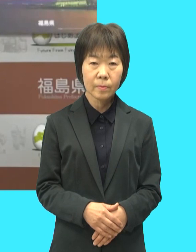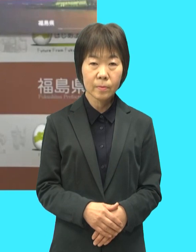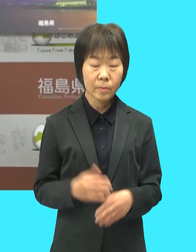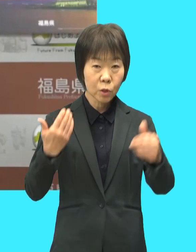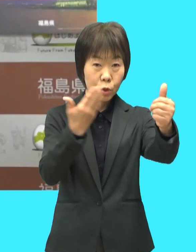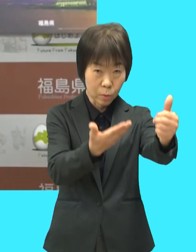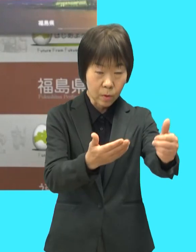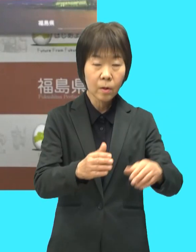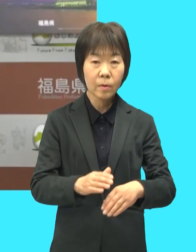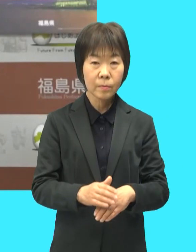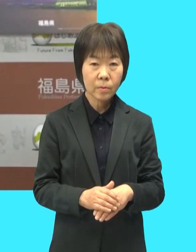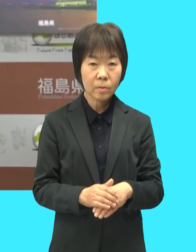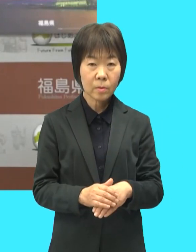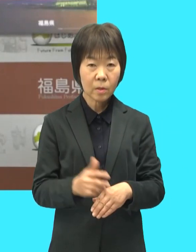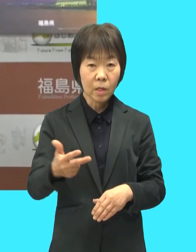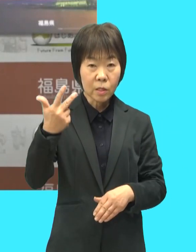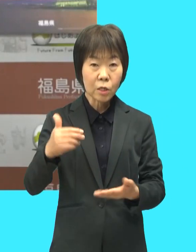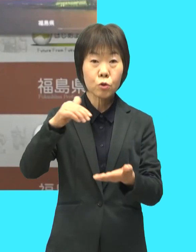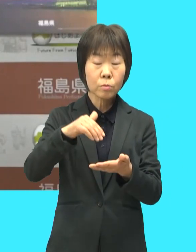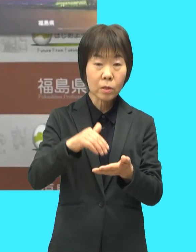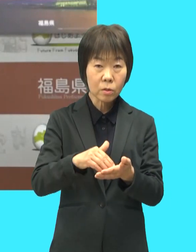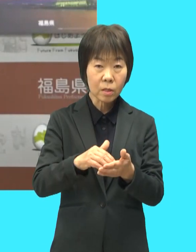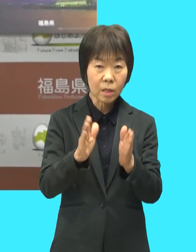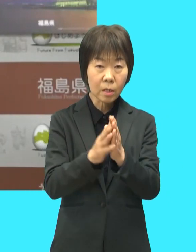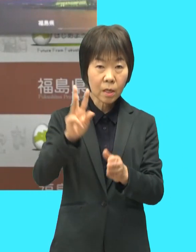共同通信の武田です。はい、先週末に